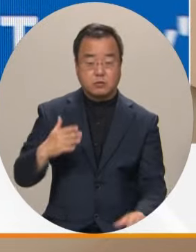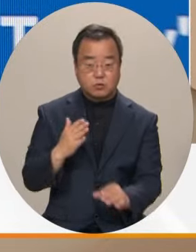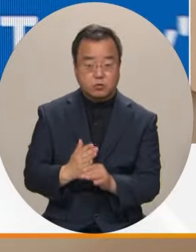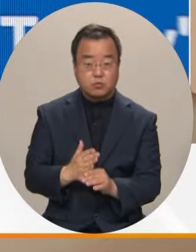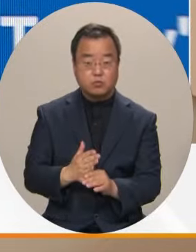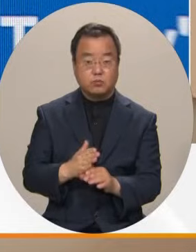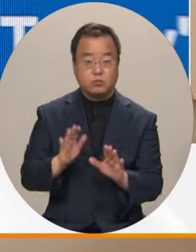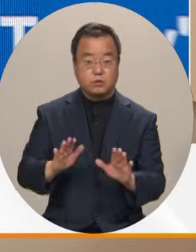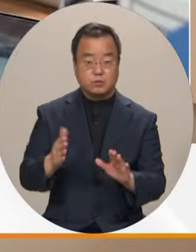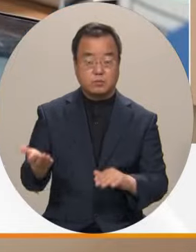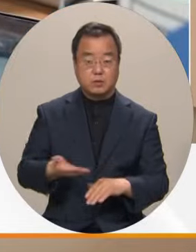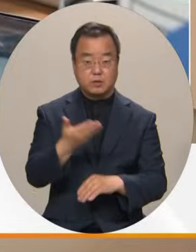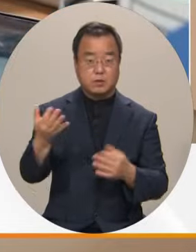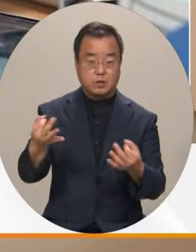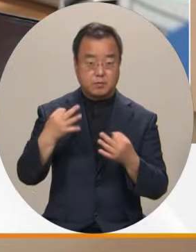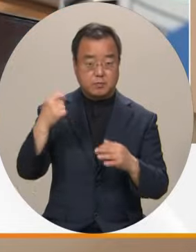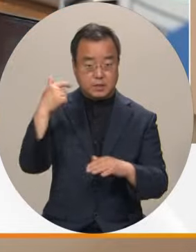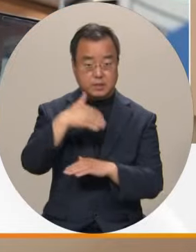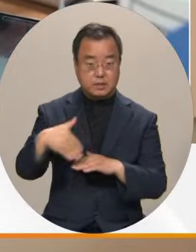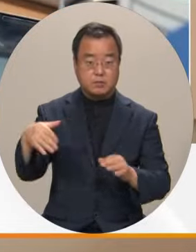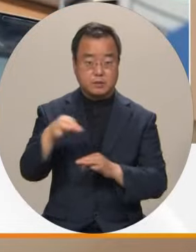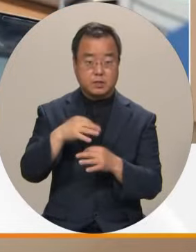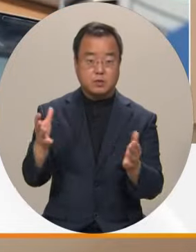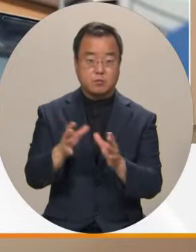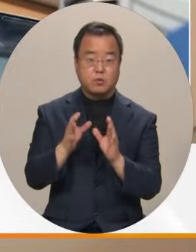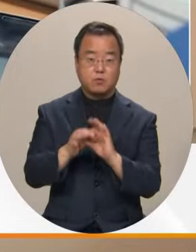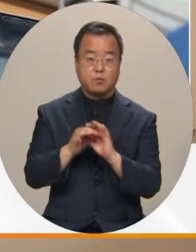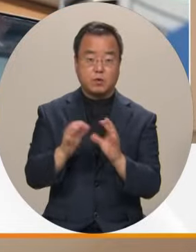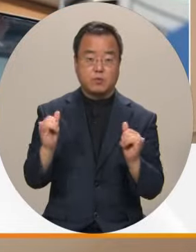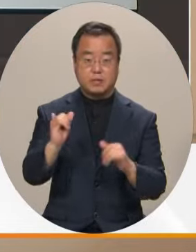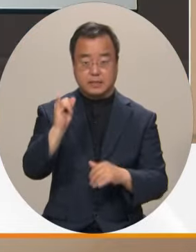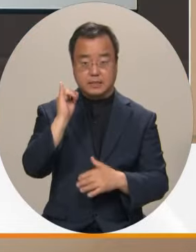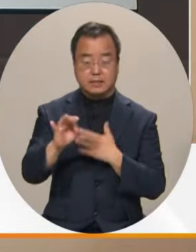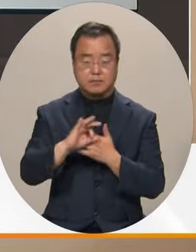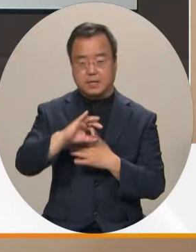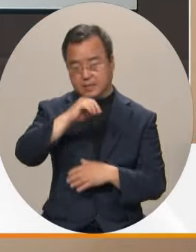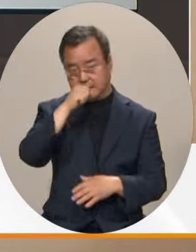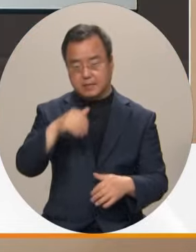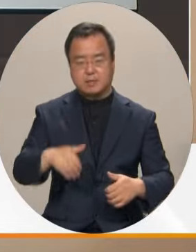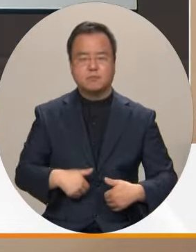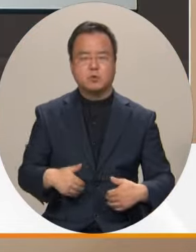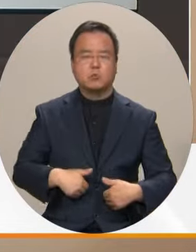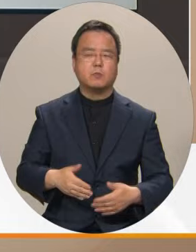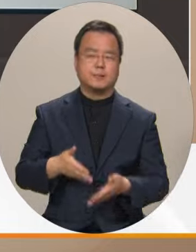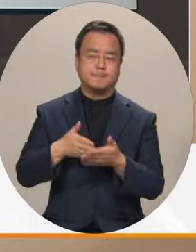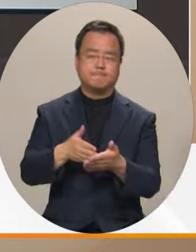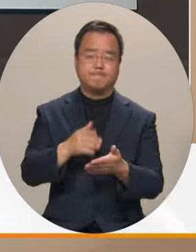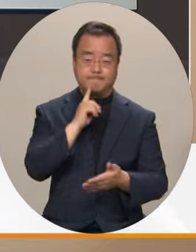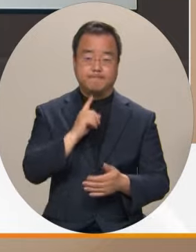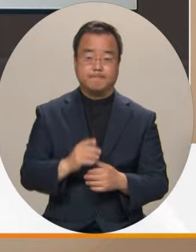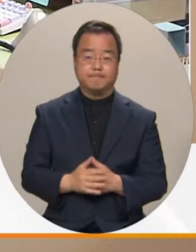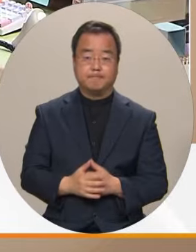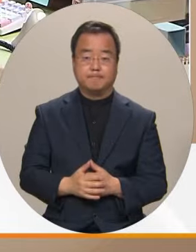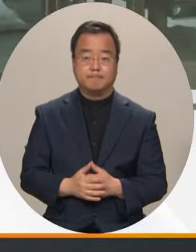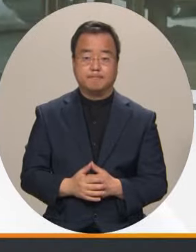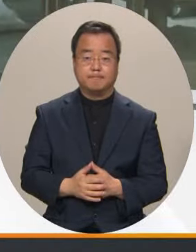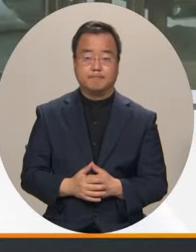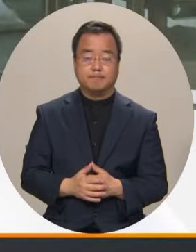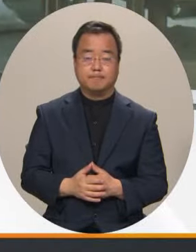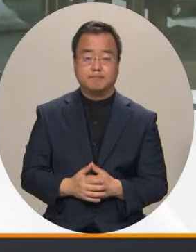이거 보고 계시는 기재부 관계자가 계시면 어 꼭 필요하다 다시 한번 말씀드리고 싶습니다네네 흩어져